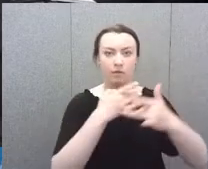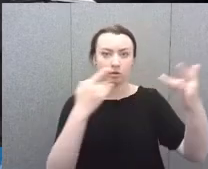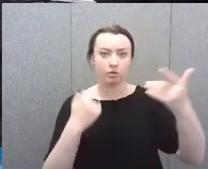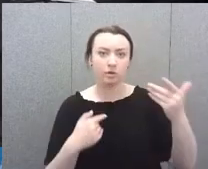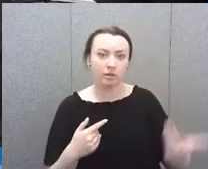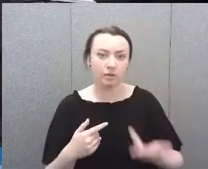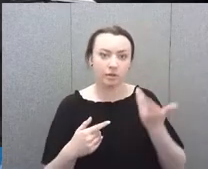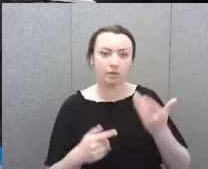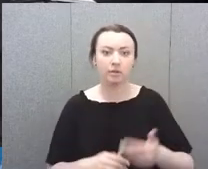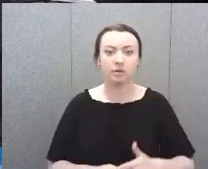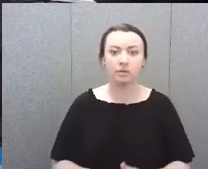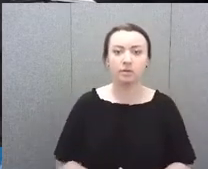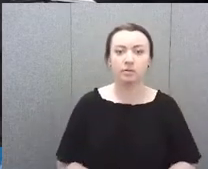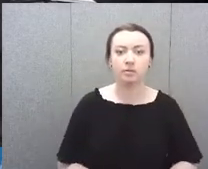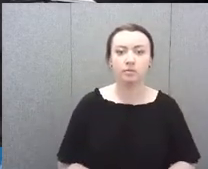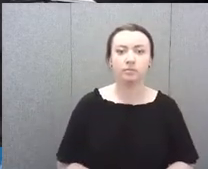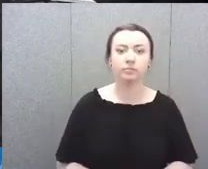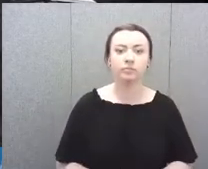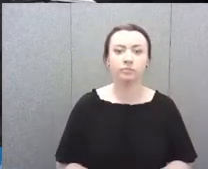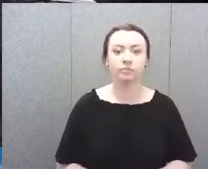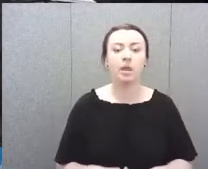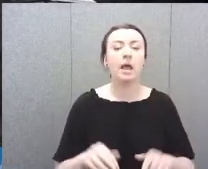политической и общественной жизни.